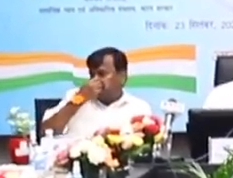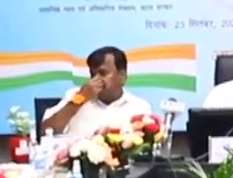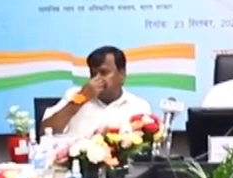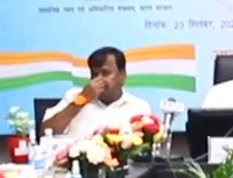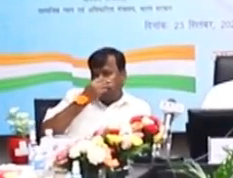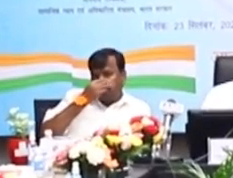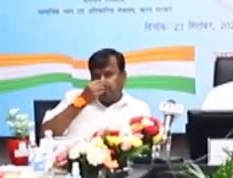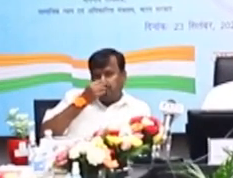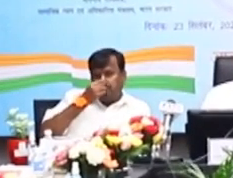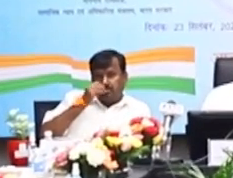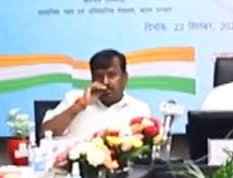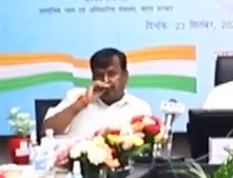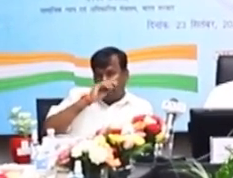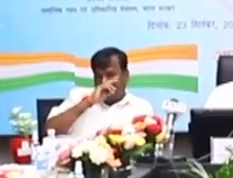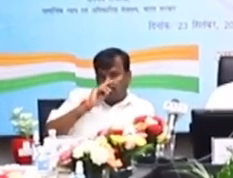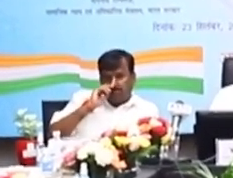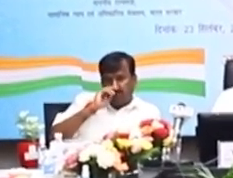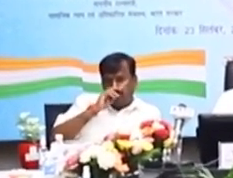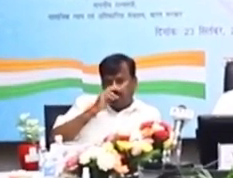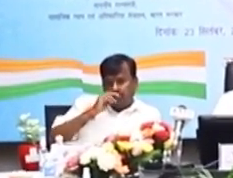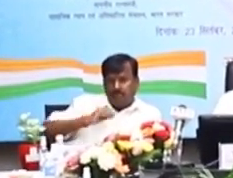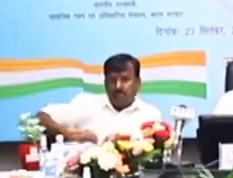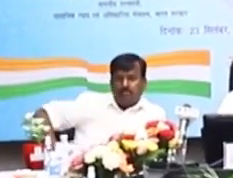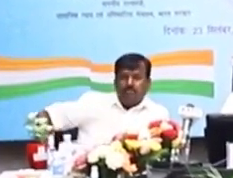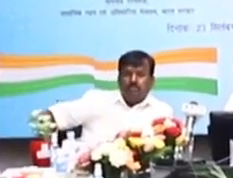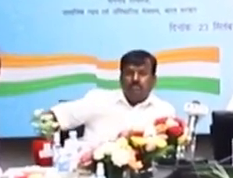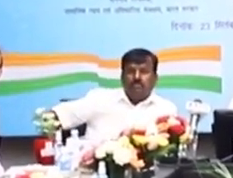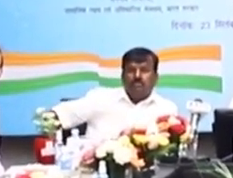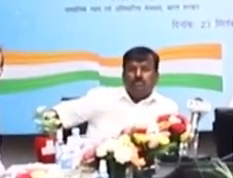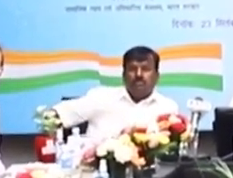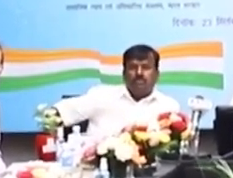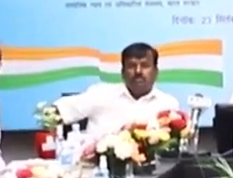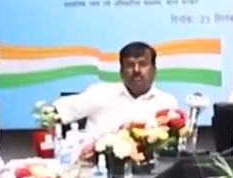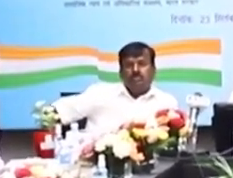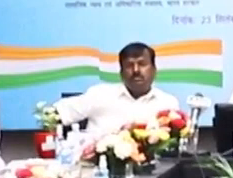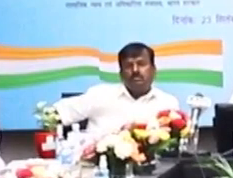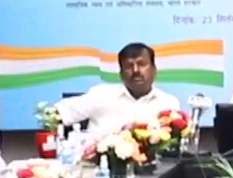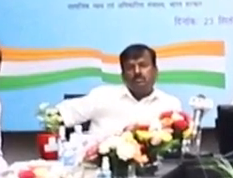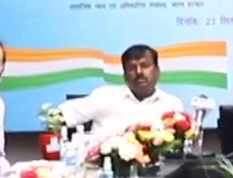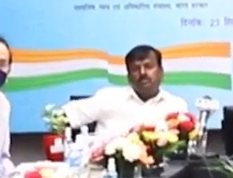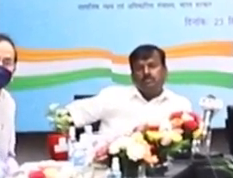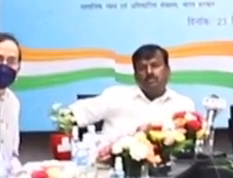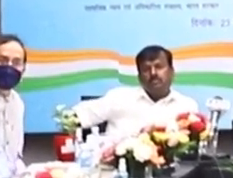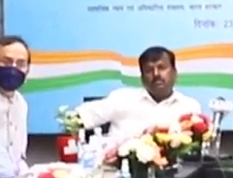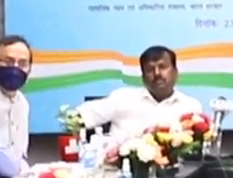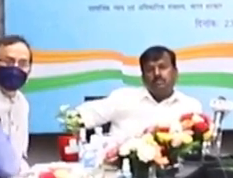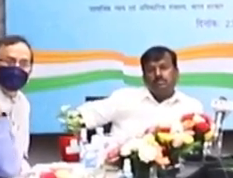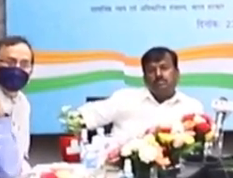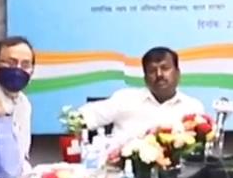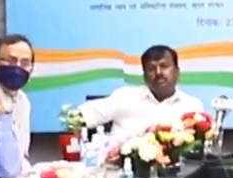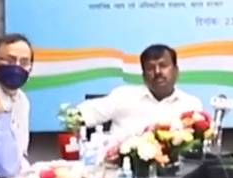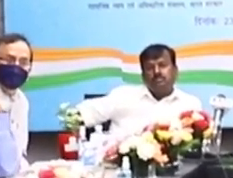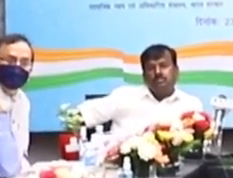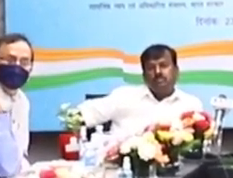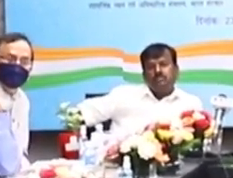जी सर, जो ISL की डिक्शनरी है, जैसे हम किताबों में जब चीज़ें पढ़ते हैं, बहुत से कठिन शब्द होते हैं जिनका मतलब हमें पता नहीं होता। उन शब्दों